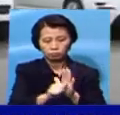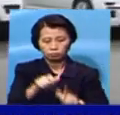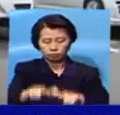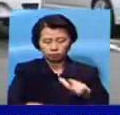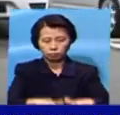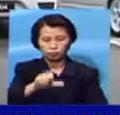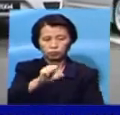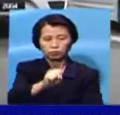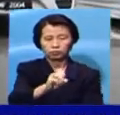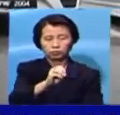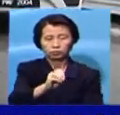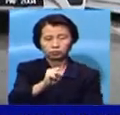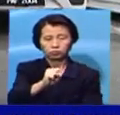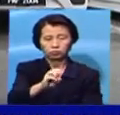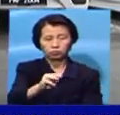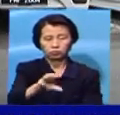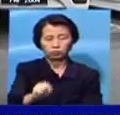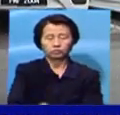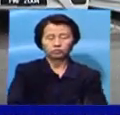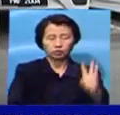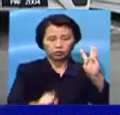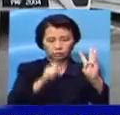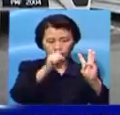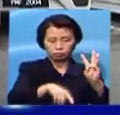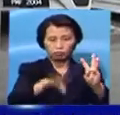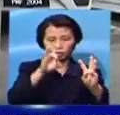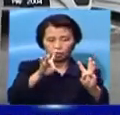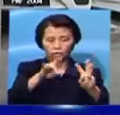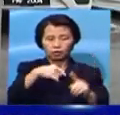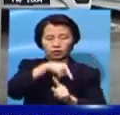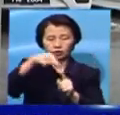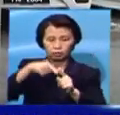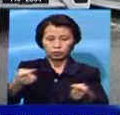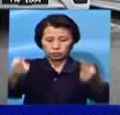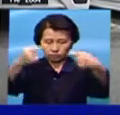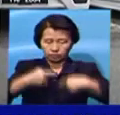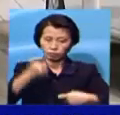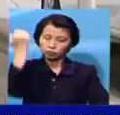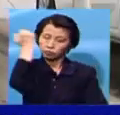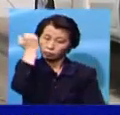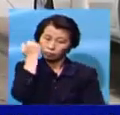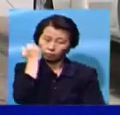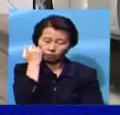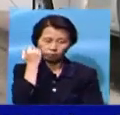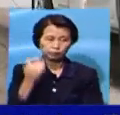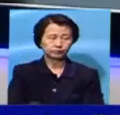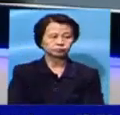2012 sosma 6 ogos ditetapkan sebagai tarik sebutan semula